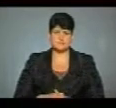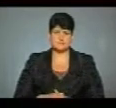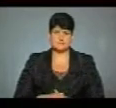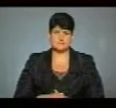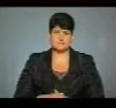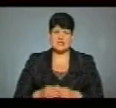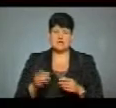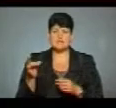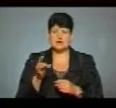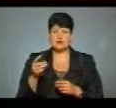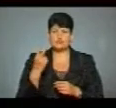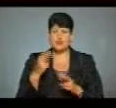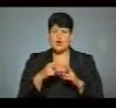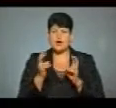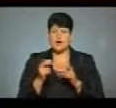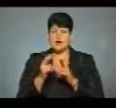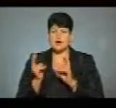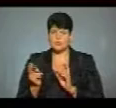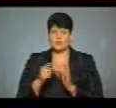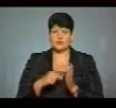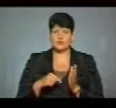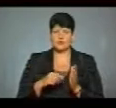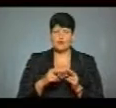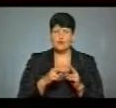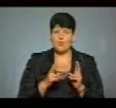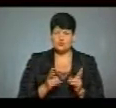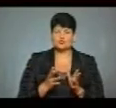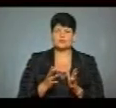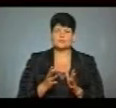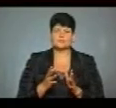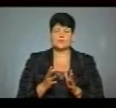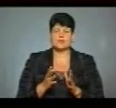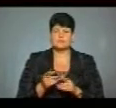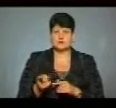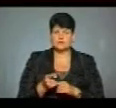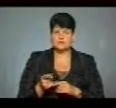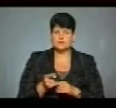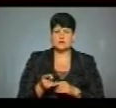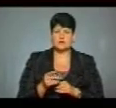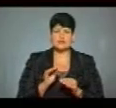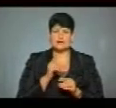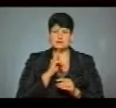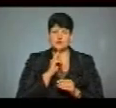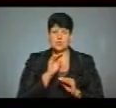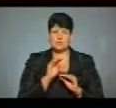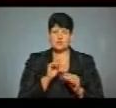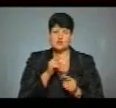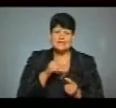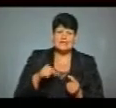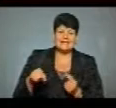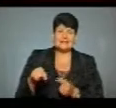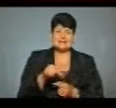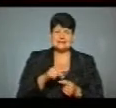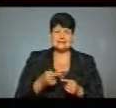В районі Двоаркового мосту, що на межі вулиць Хмельницької, Крушельницької в Тернополі, тимчасово облаштують кільце. Таке